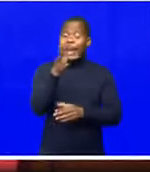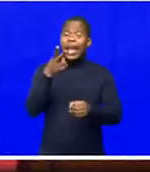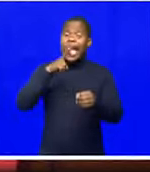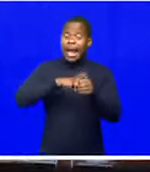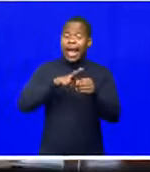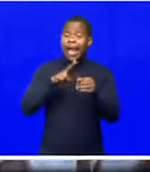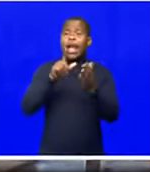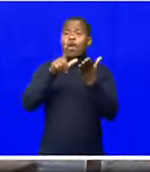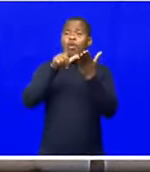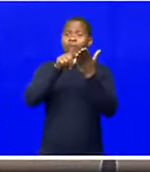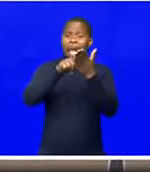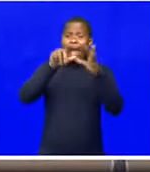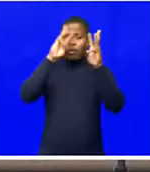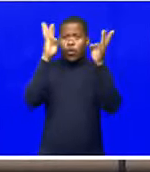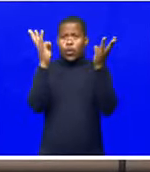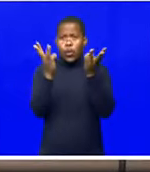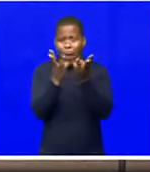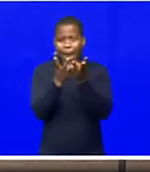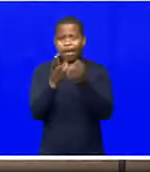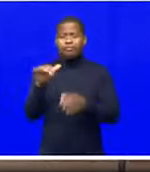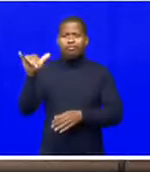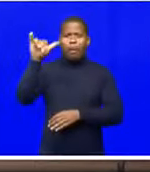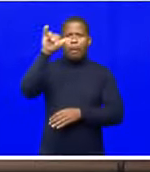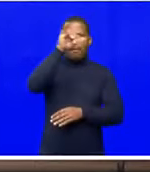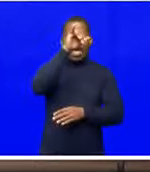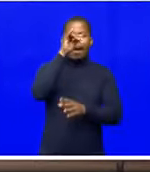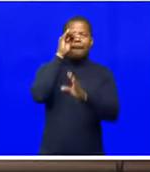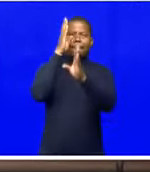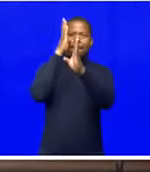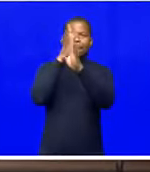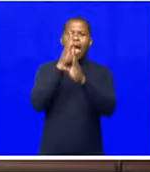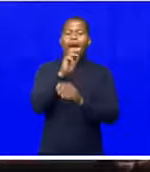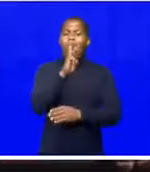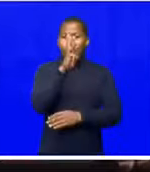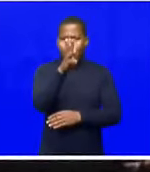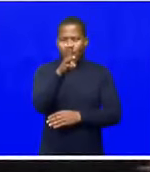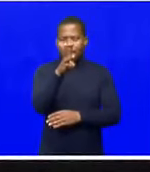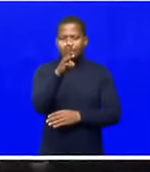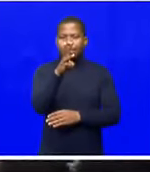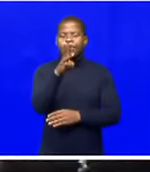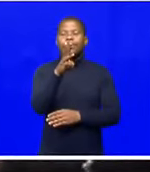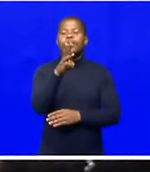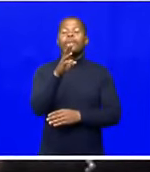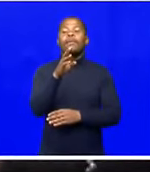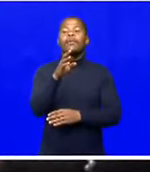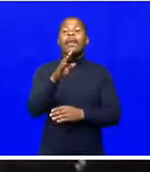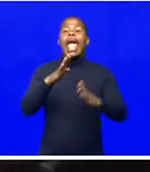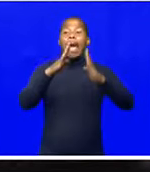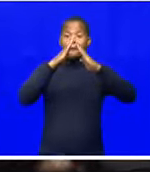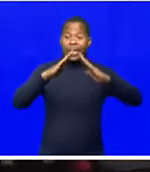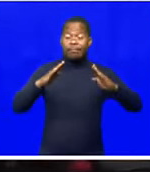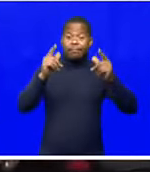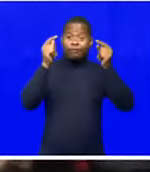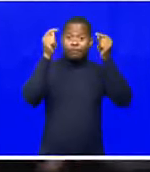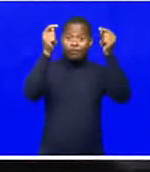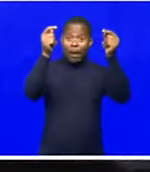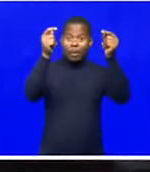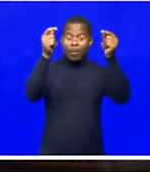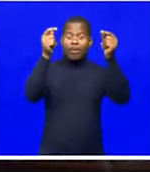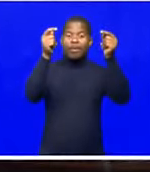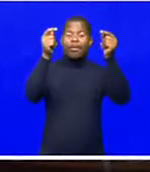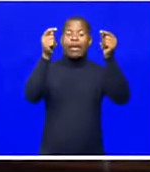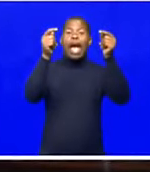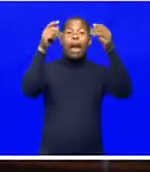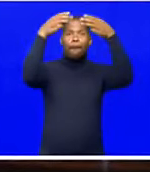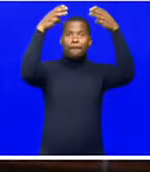imithetho yakamhlaba yetindiza. Sihlalo welikomiti lelibuke kusebenta kwelitiko letemsebenti lemkhulu nekufutha endlini yetimbunga. Imbunga